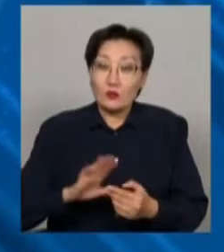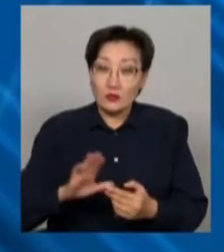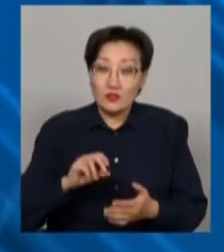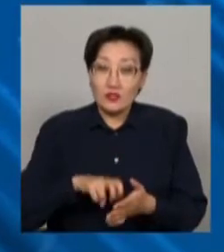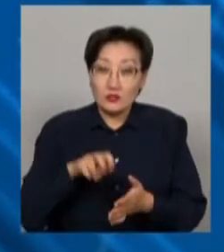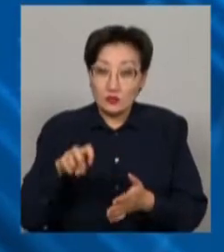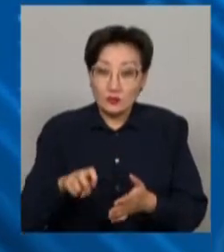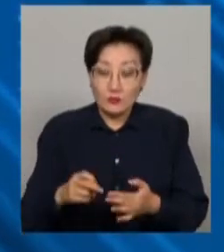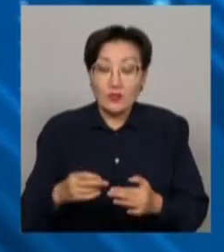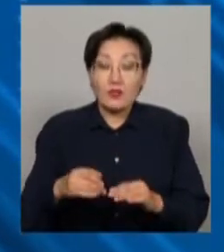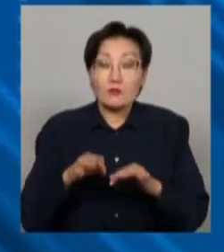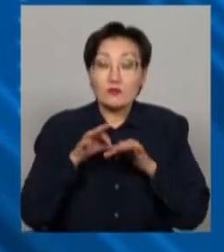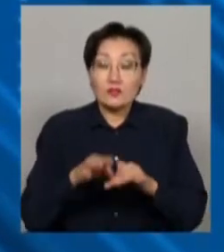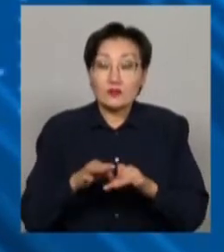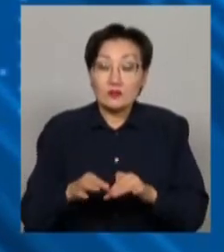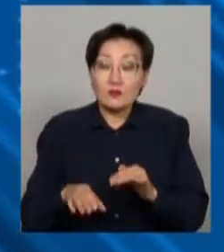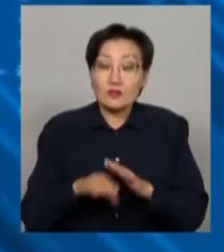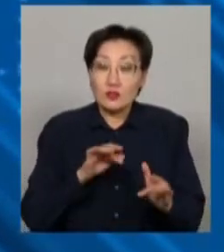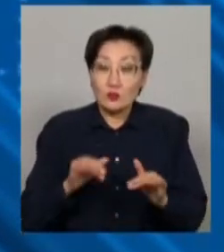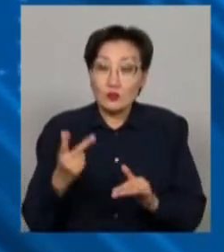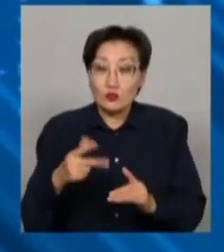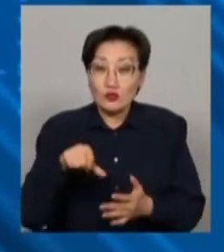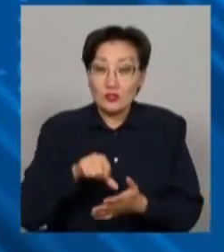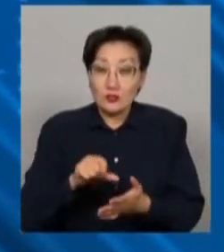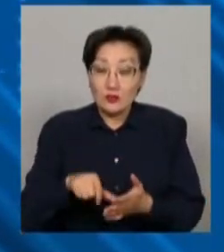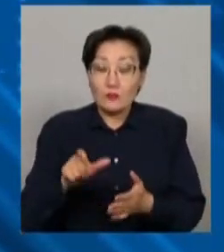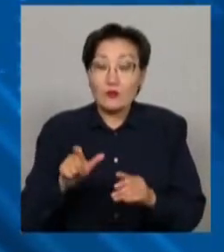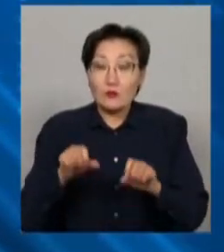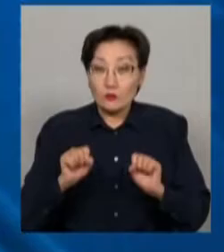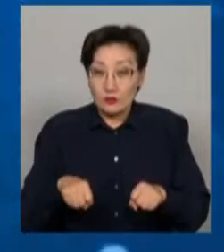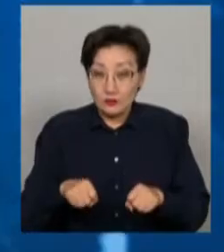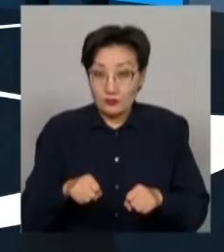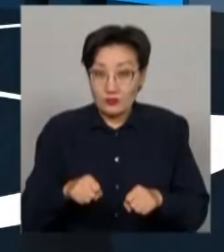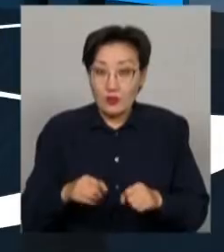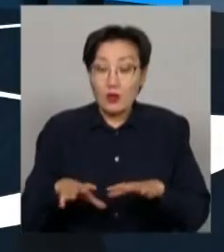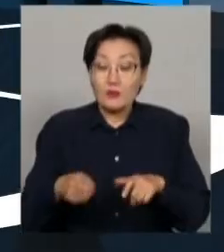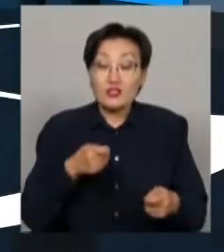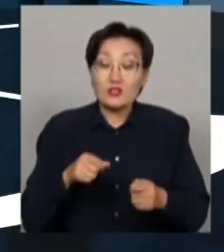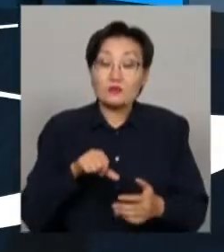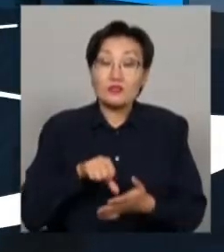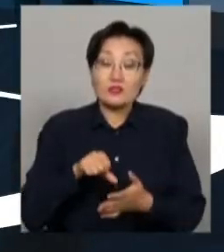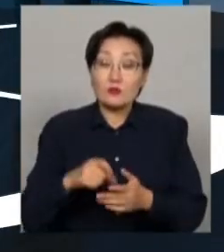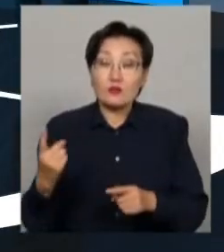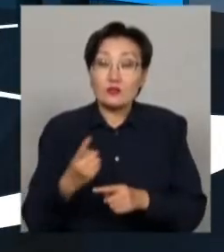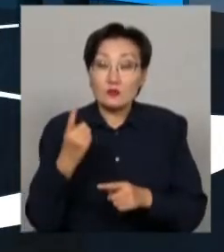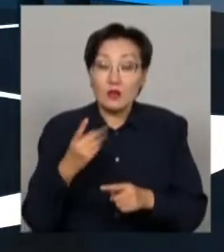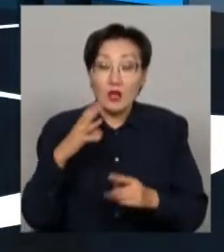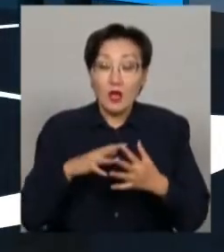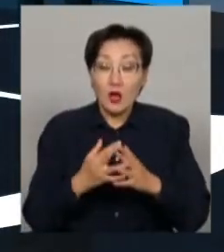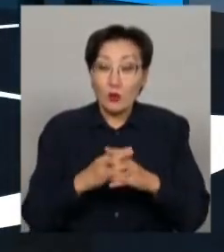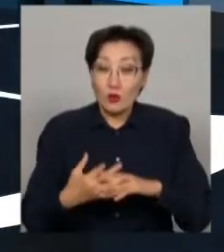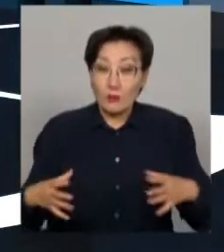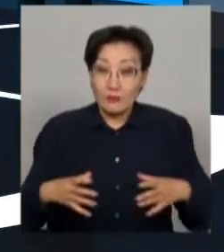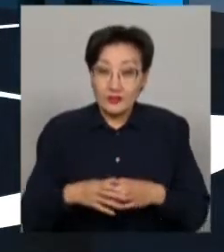екен. Қазір елде өтетін кезектен тыс сайлауға 3 кандидат қатысуға ниетті. Президенттікке үміткерді ең бірінші болып ауыл